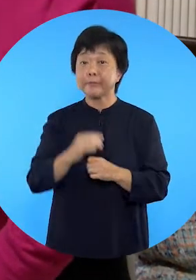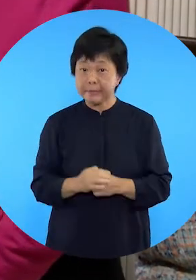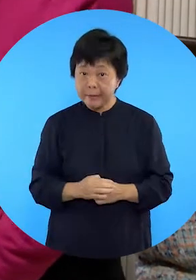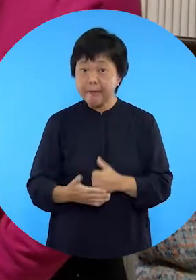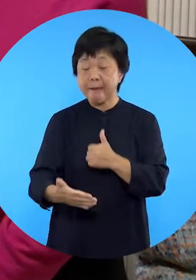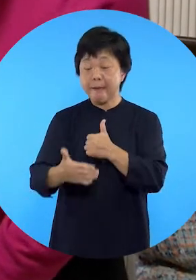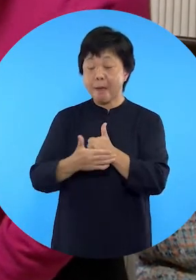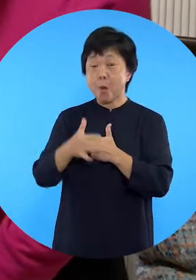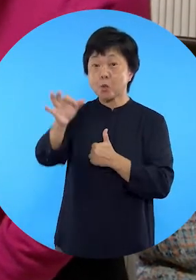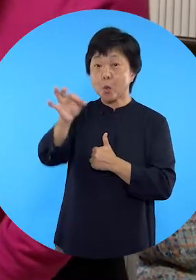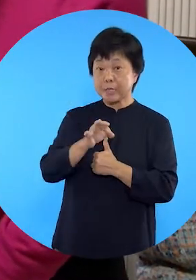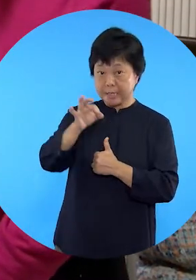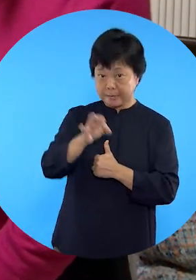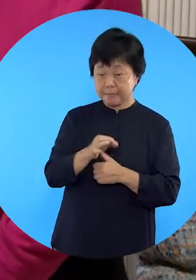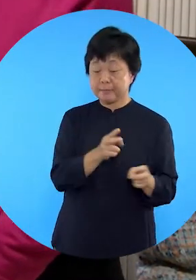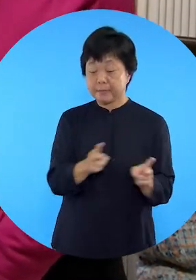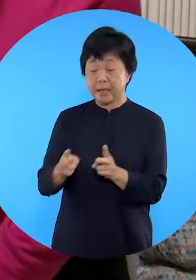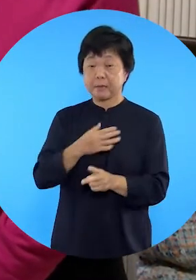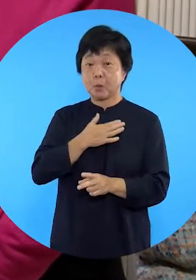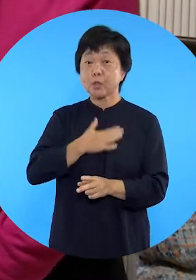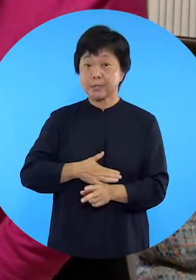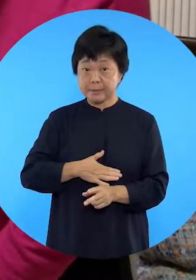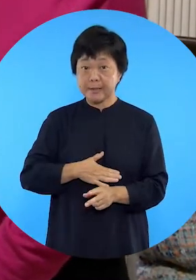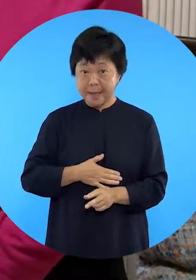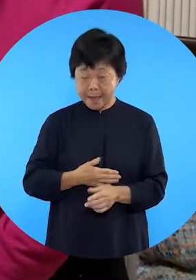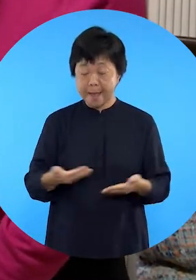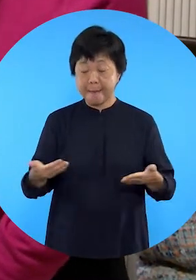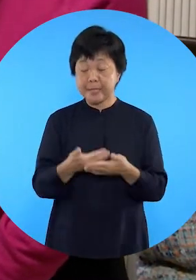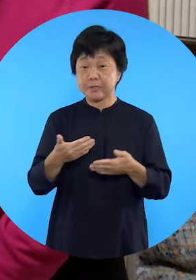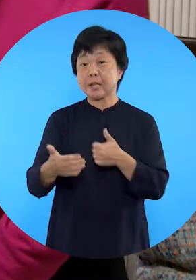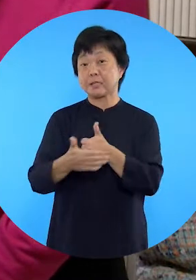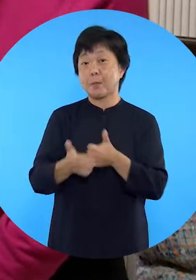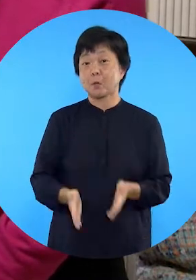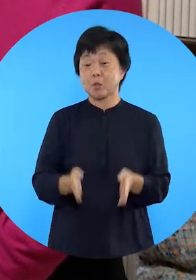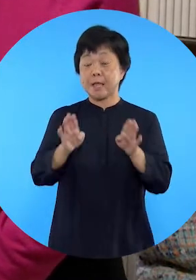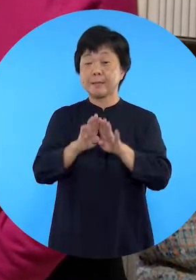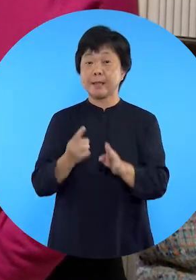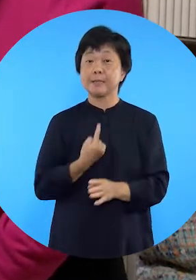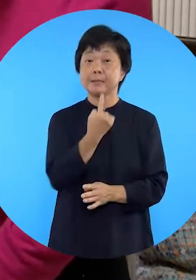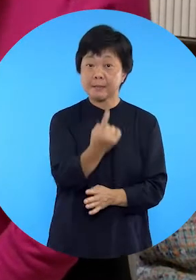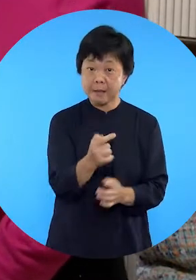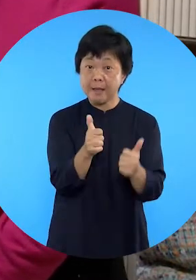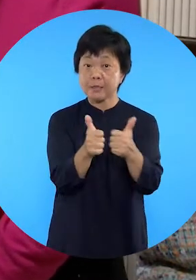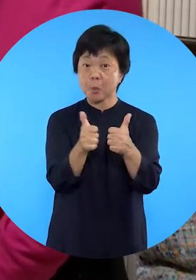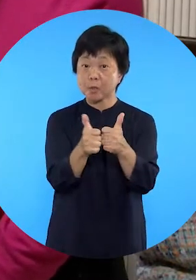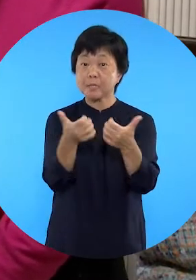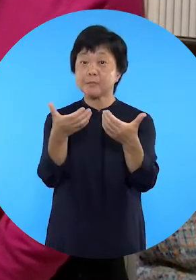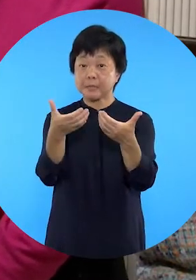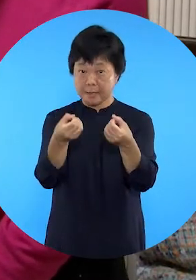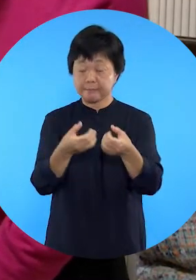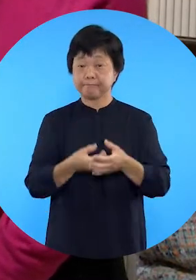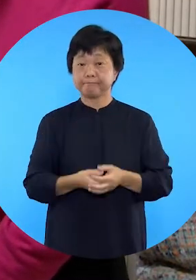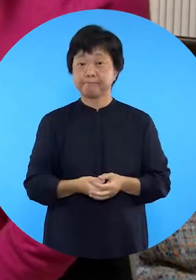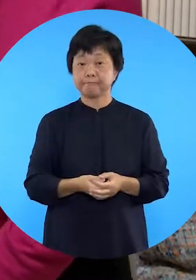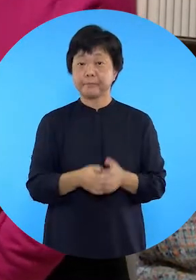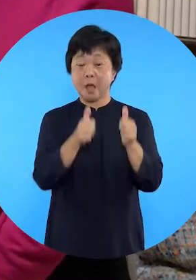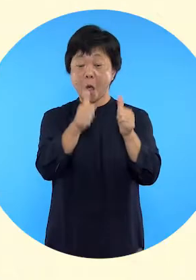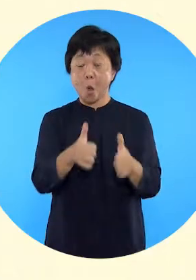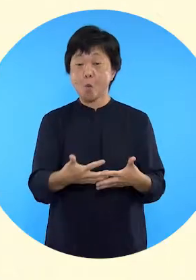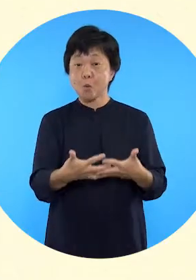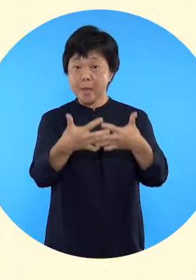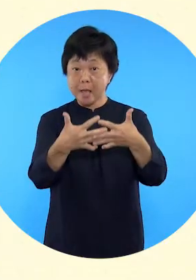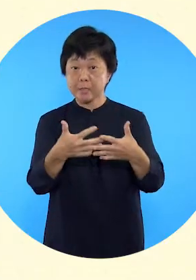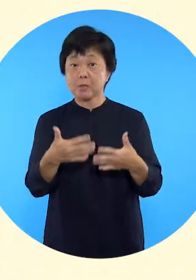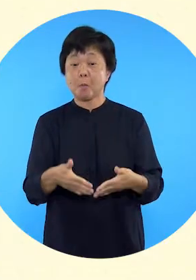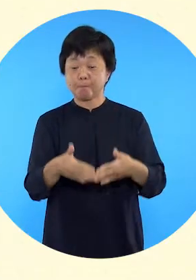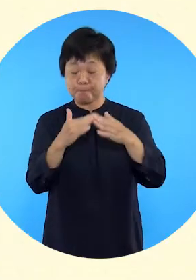思って、そのホームページ補助金制度を知って練馬ビジネスサポートセンターで、相談しました。 あ